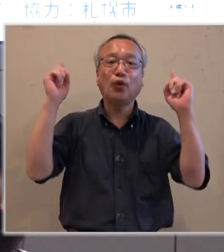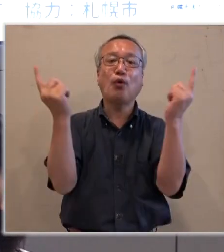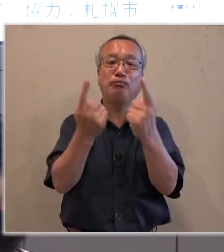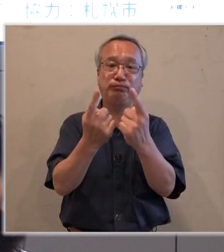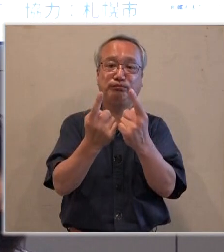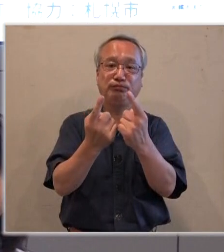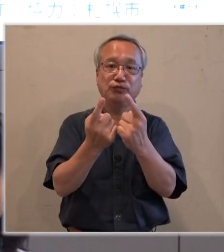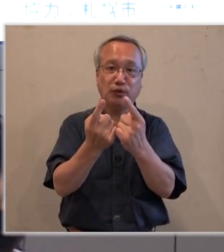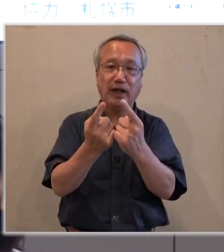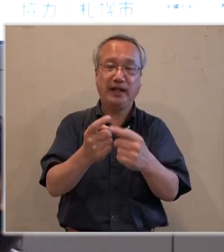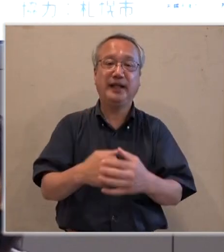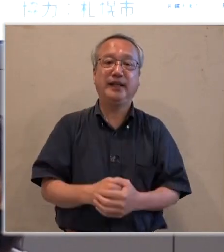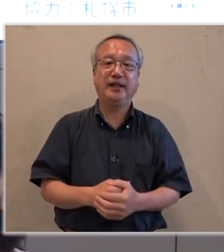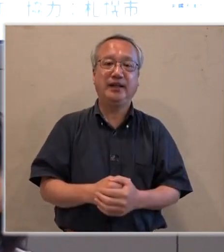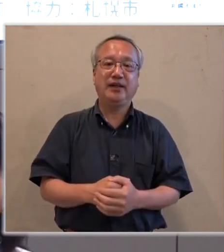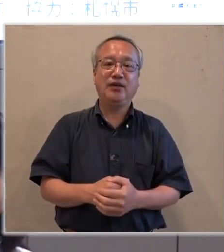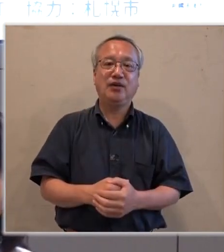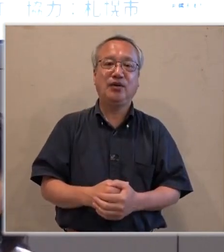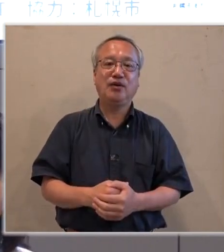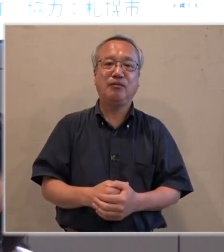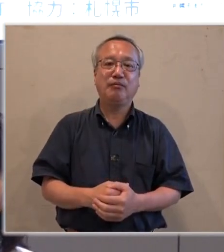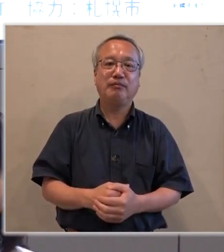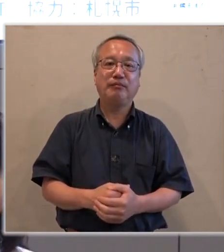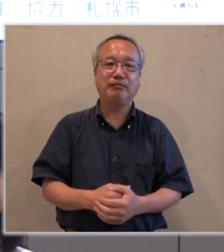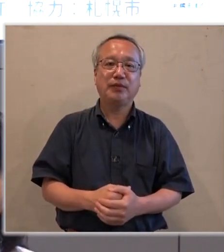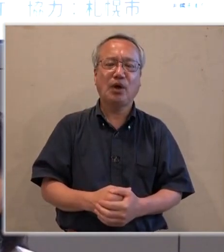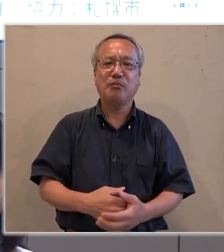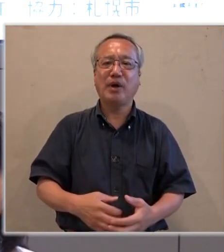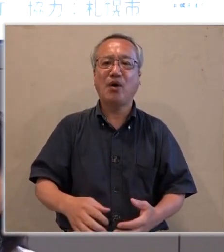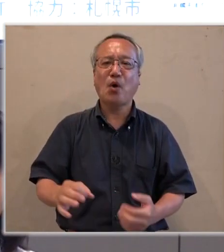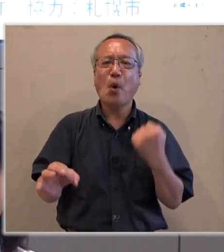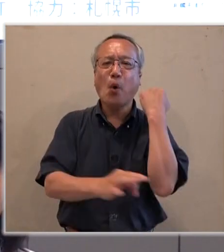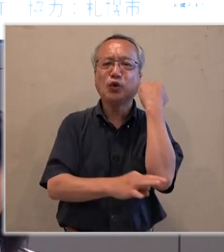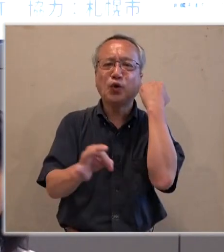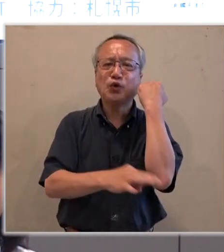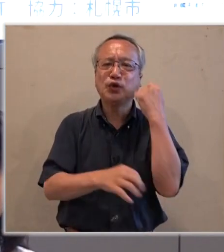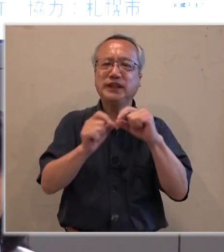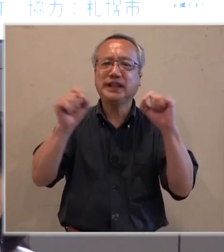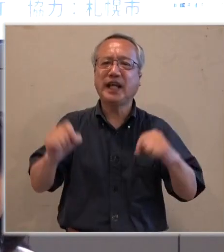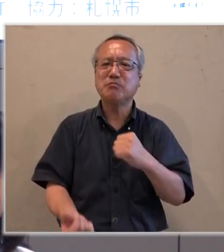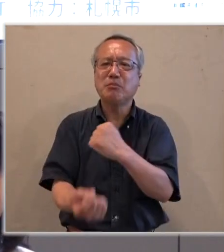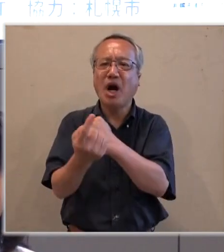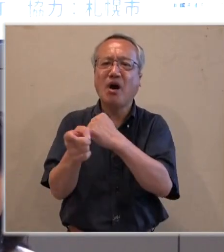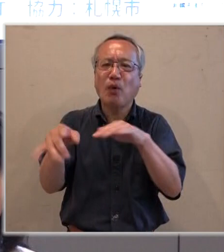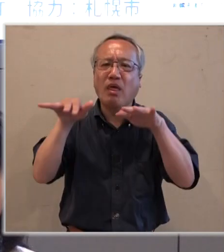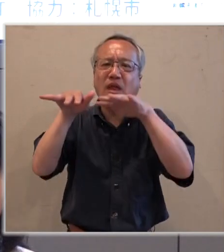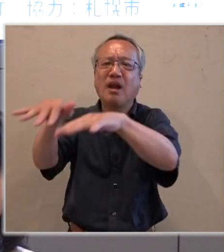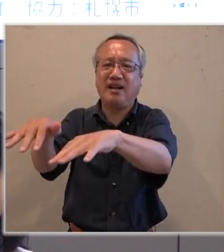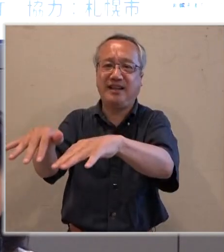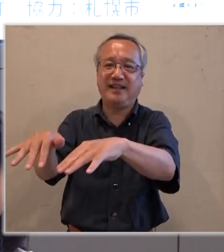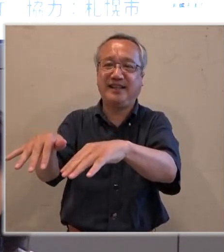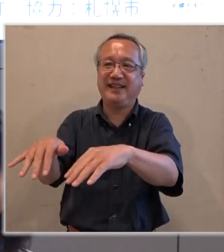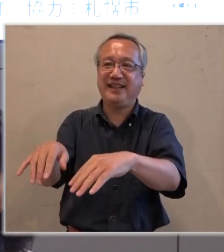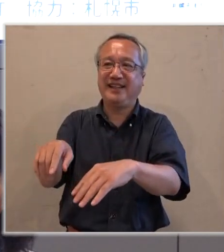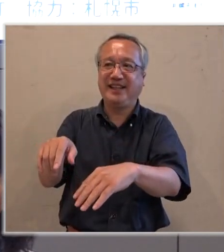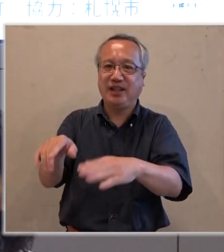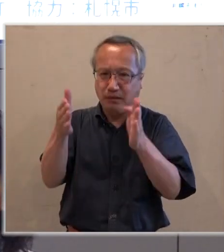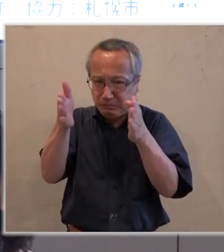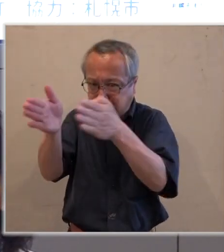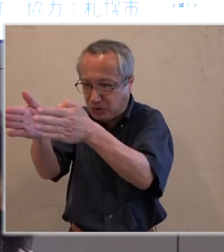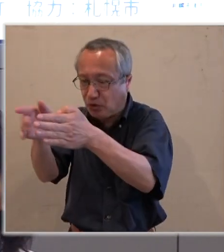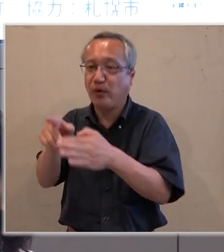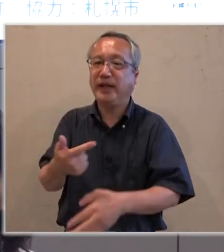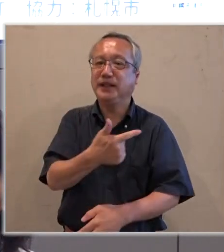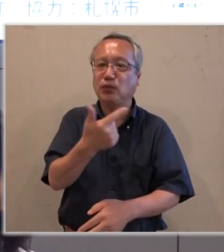が主に汚職事件に関する議論の方に流れていると思うんですけれども、これはこれで僕は非常に重要な事